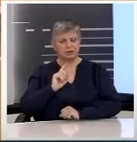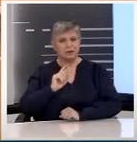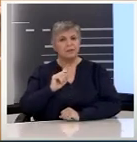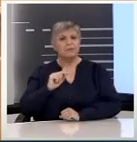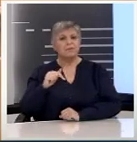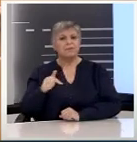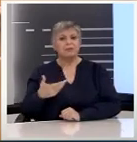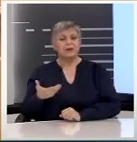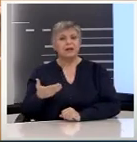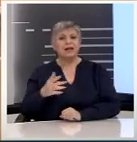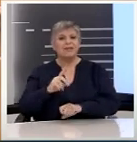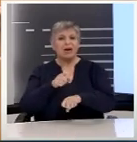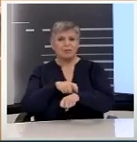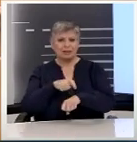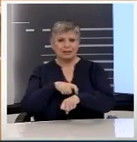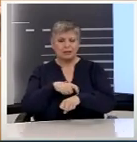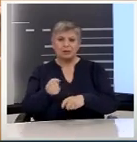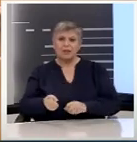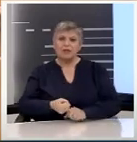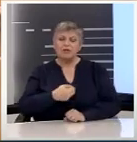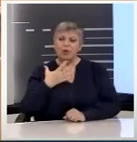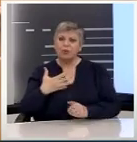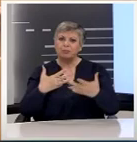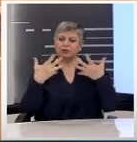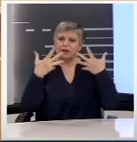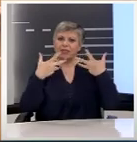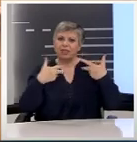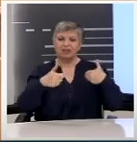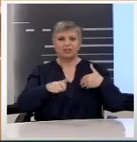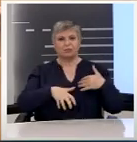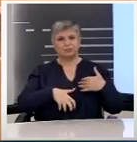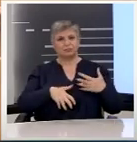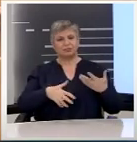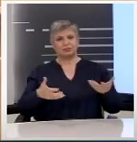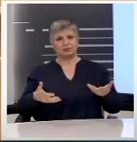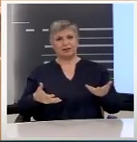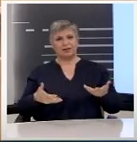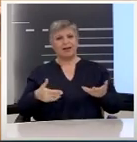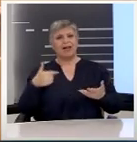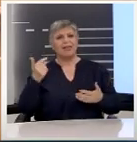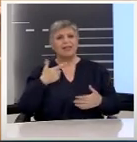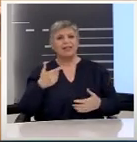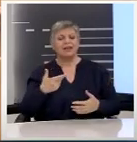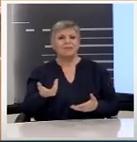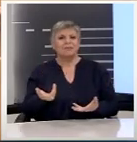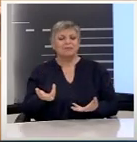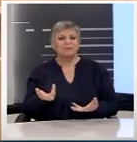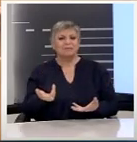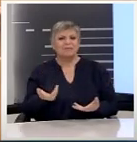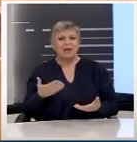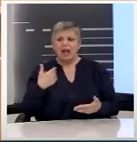κάνουμε για μία όπερα κωμωδία. Όπως λέμε στα Επτάνησα, όπερα μπούφα. Το καταλάβατε κι